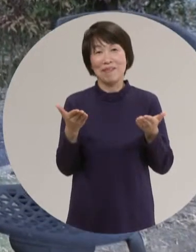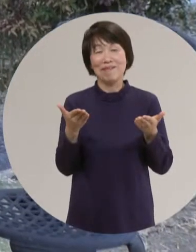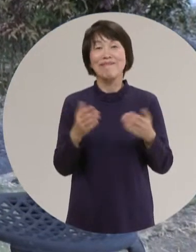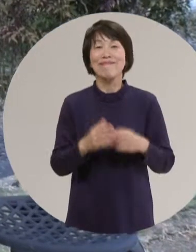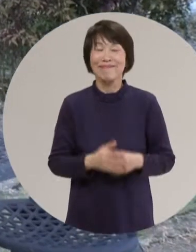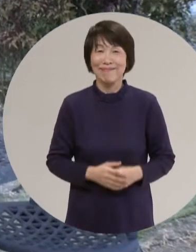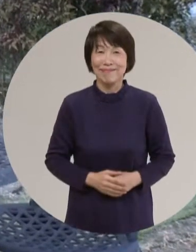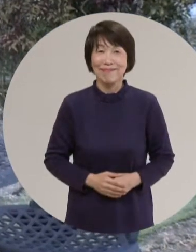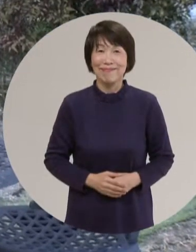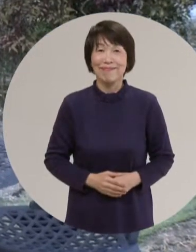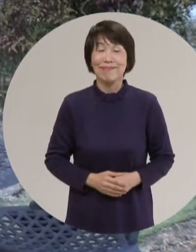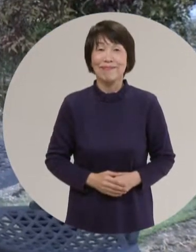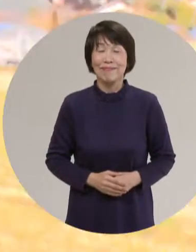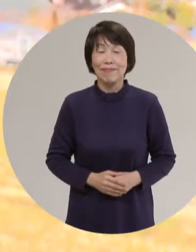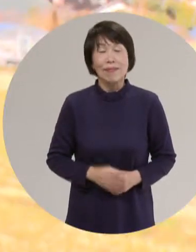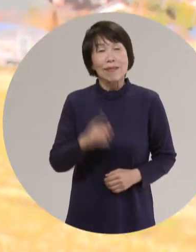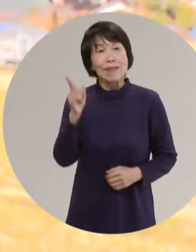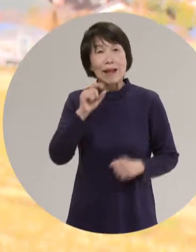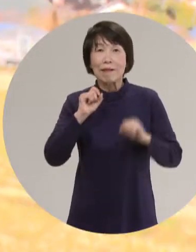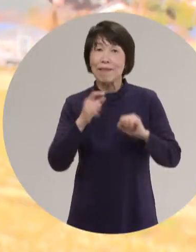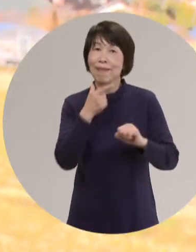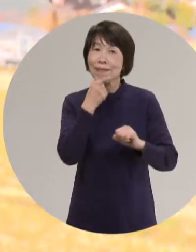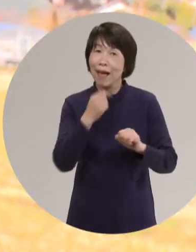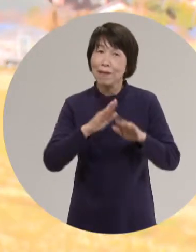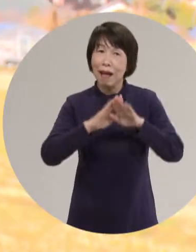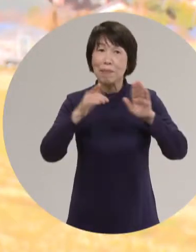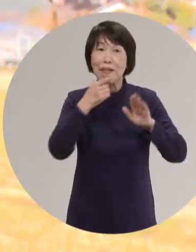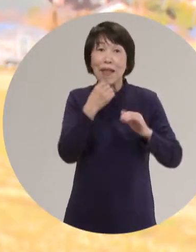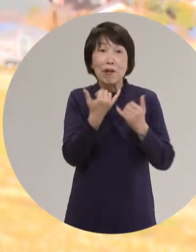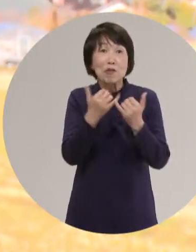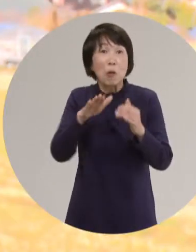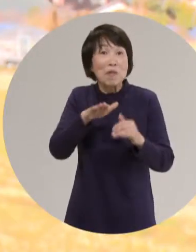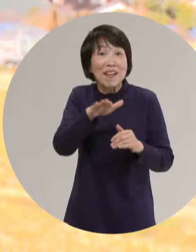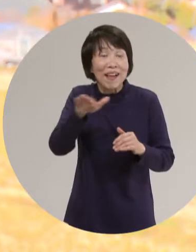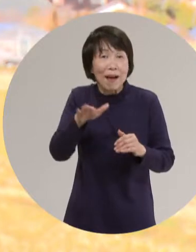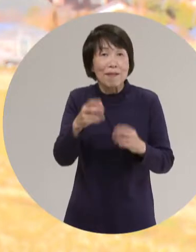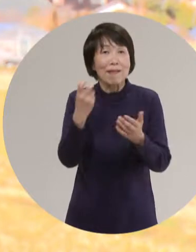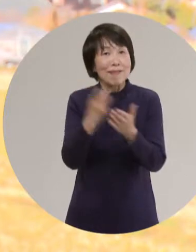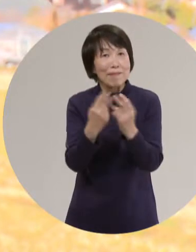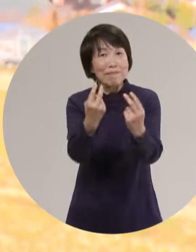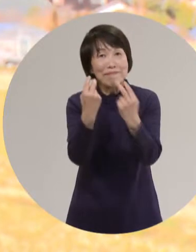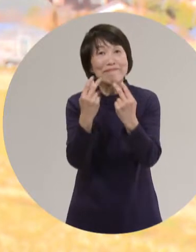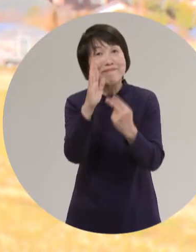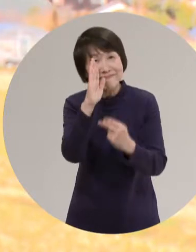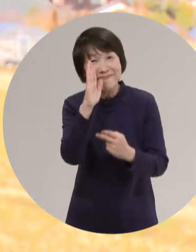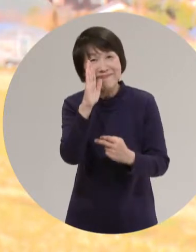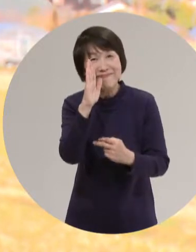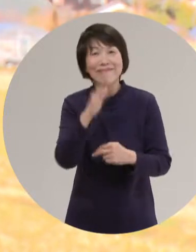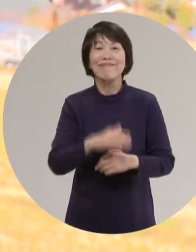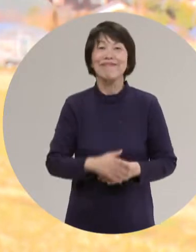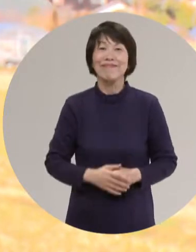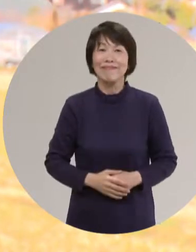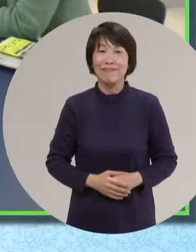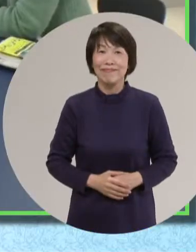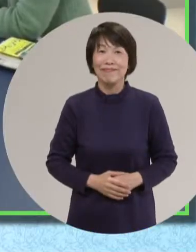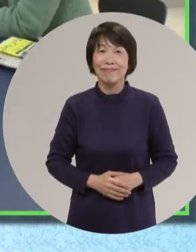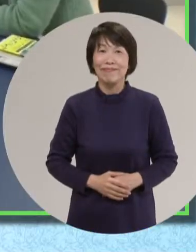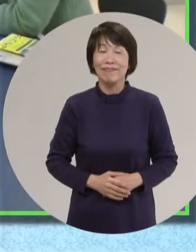フェということで、 何かを始めたいなと思っている皆さん必見ですよ。